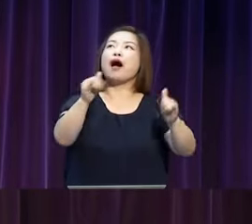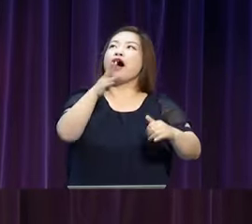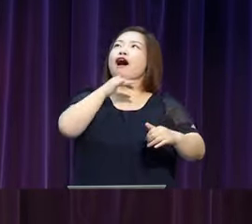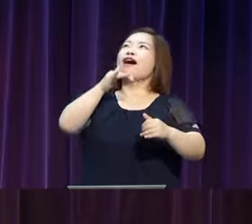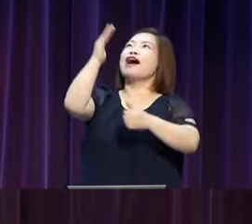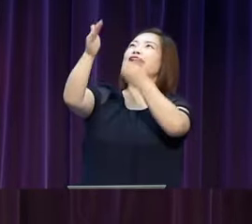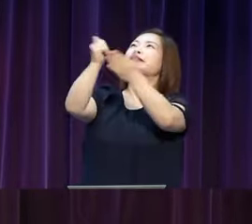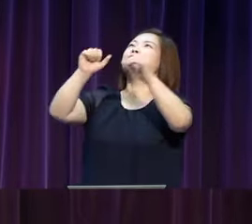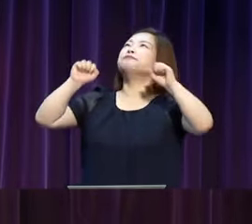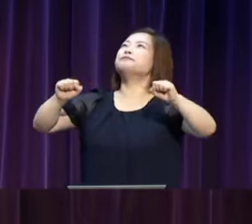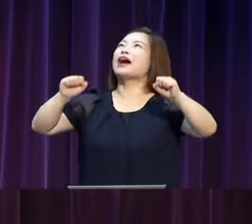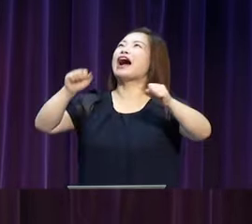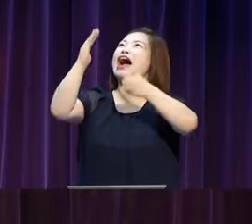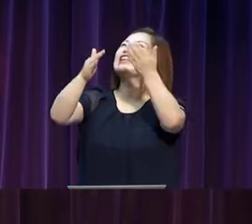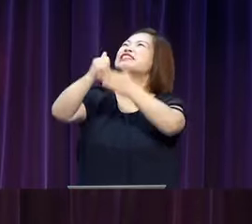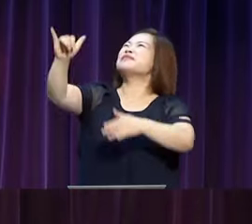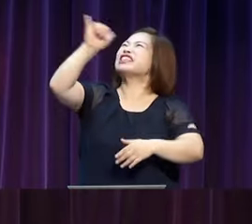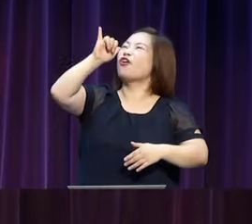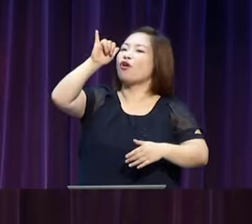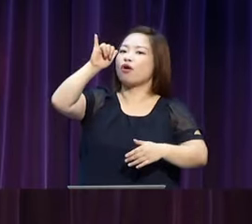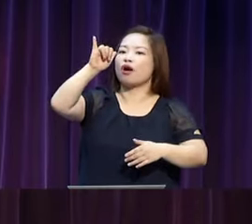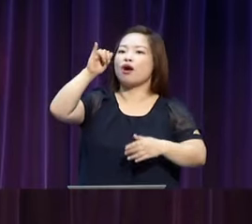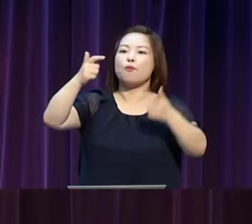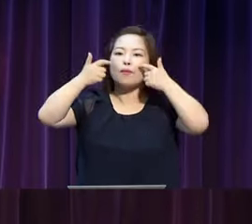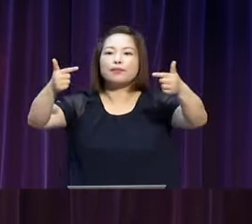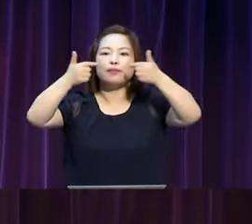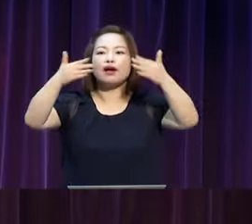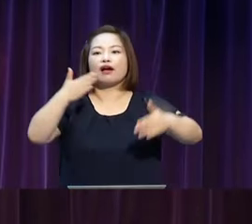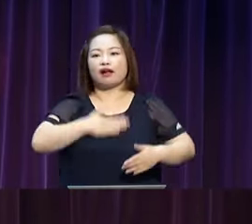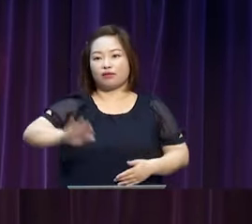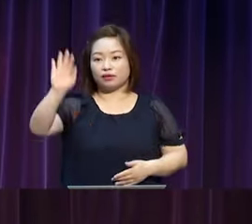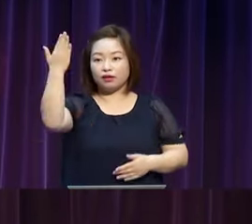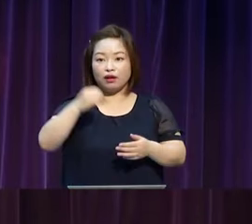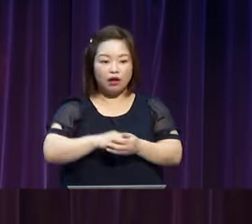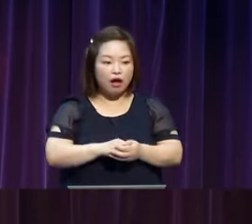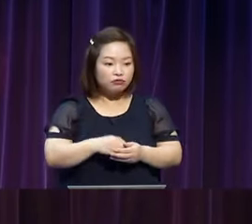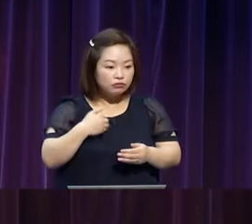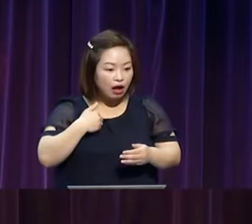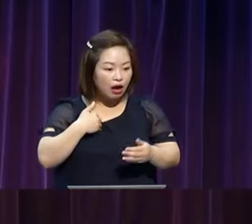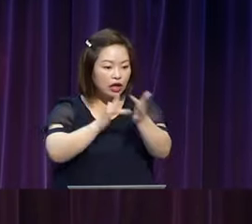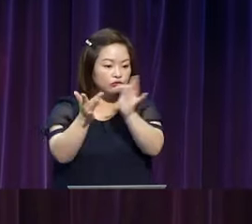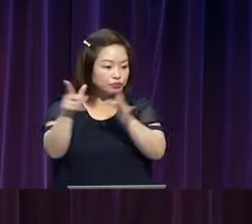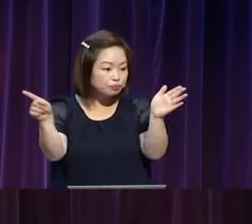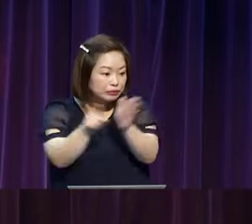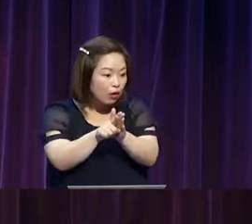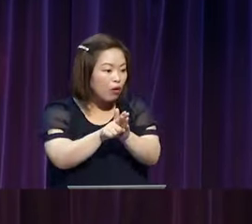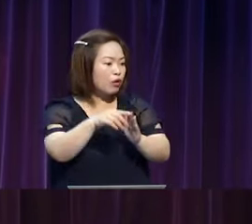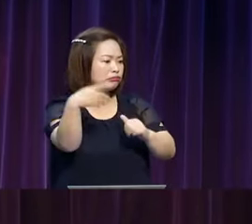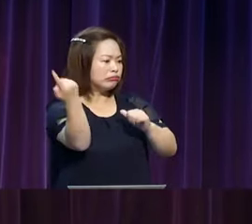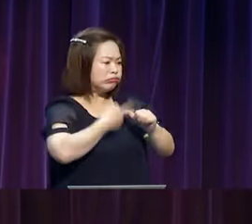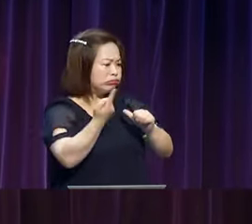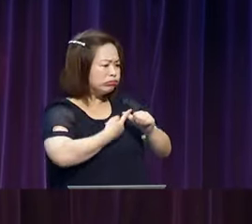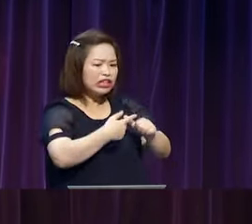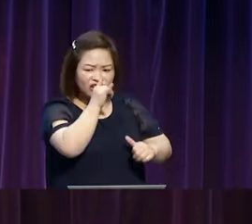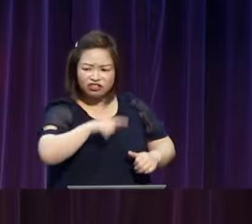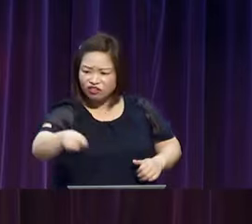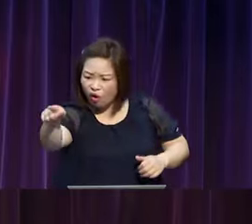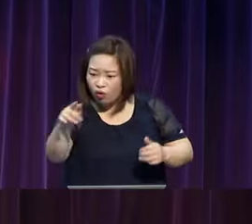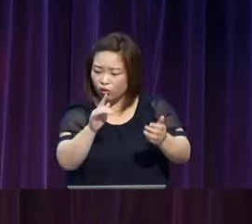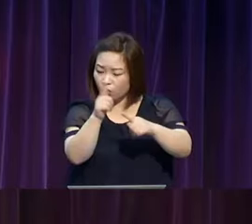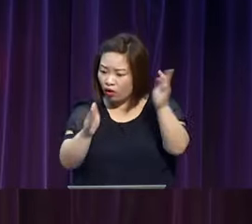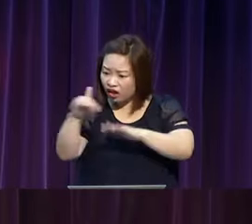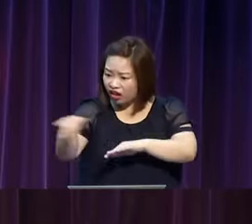많은 사람들이 예수쟁이 이렇게 욕을 합니다. 예수 믿는 사람들은 말은 잘한다